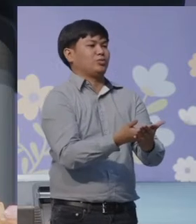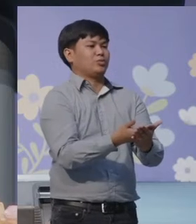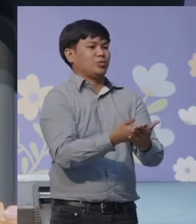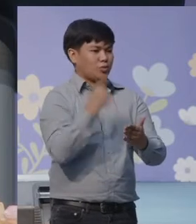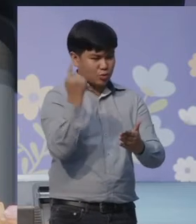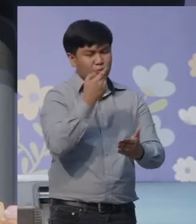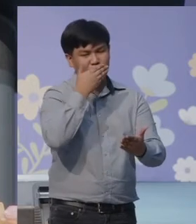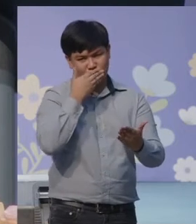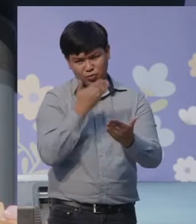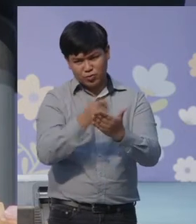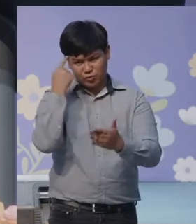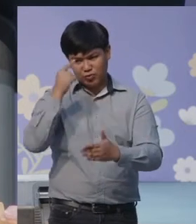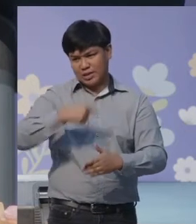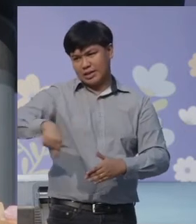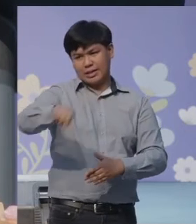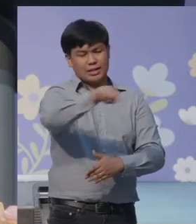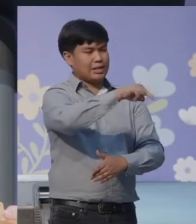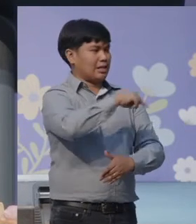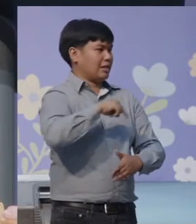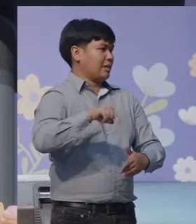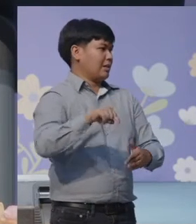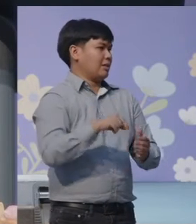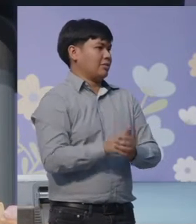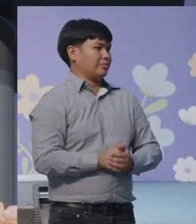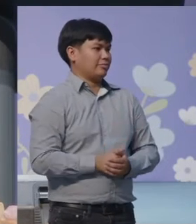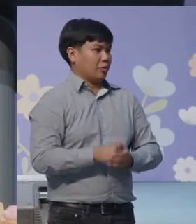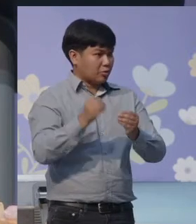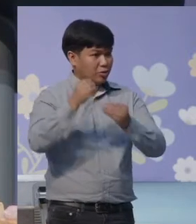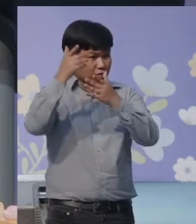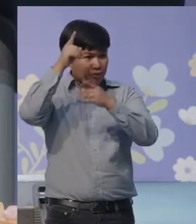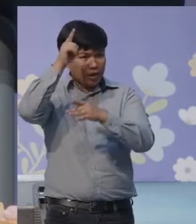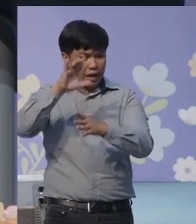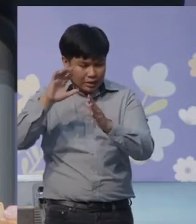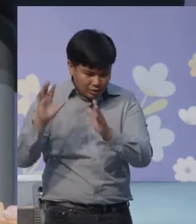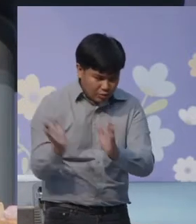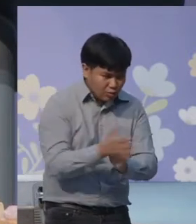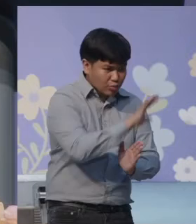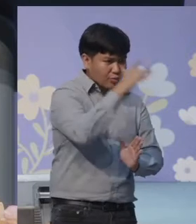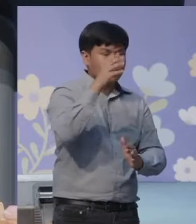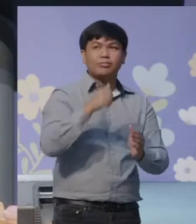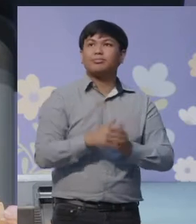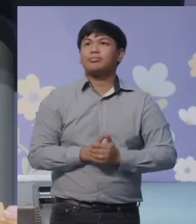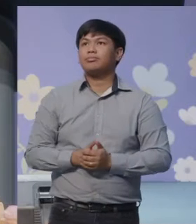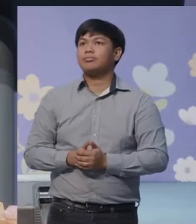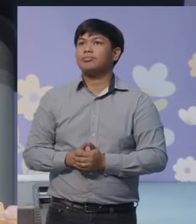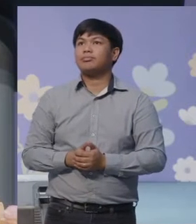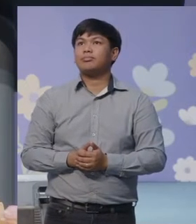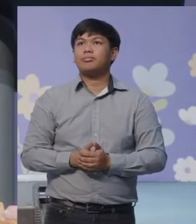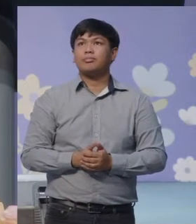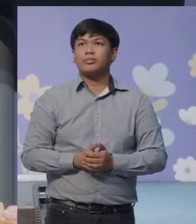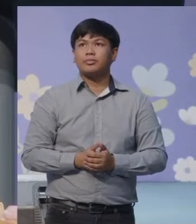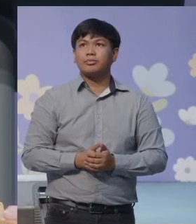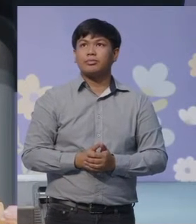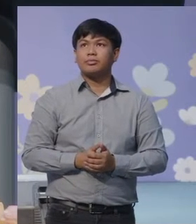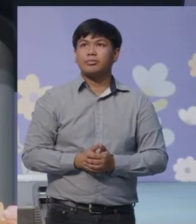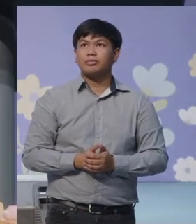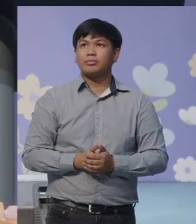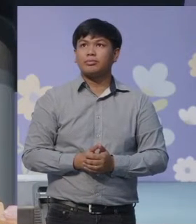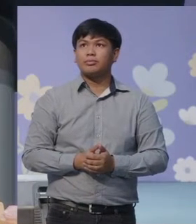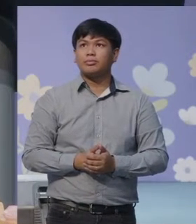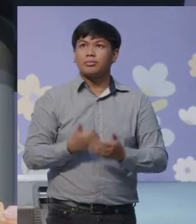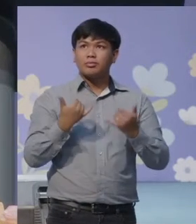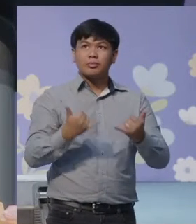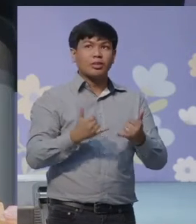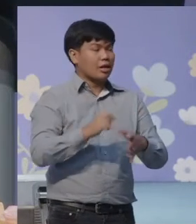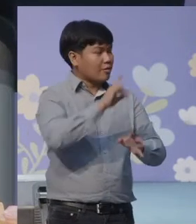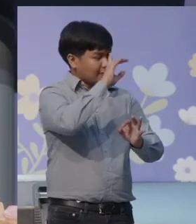Parating mabuti. Para sa kanyang kaluwalhatian. Okay, tunay na nakikinig sa panalangin. Tapat na sinusunod ng tunay